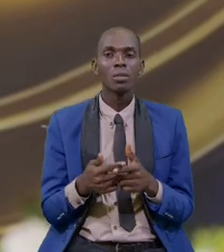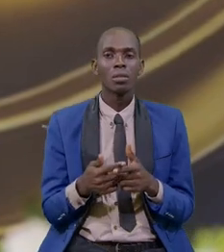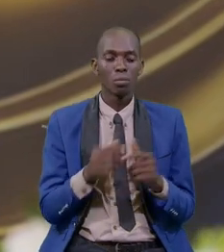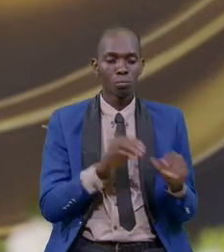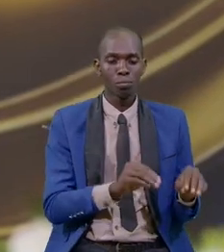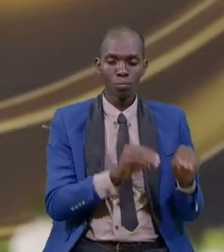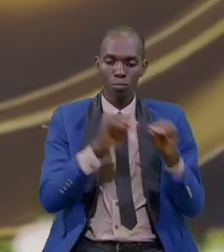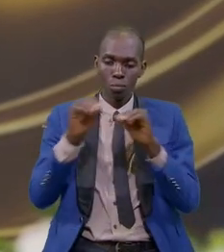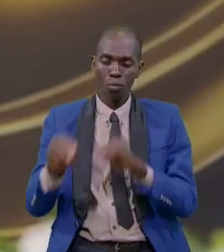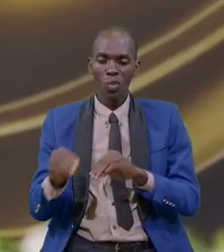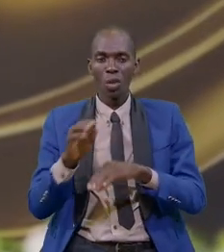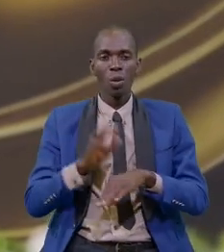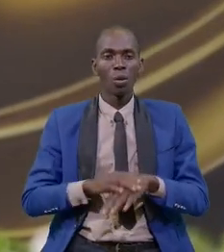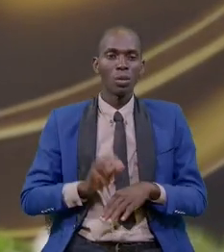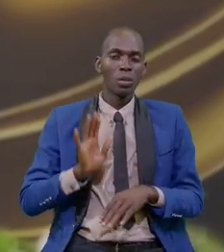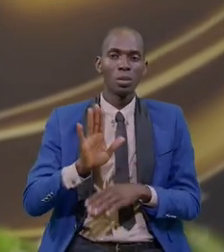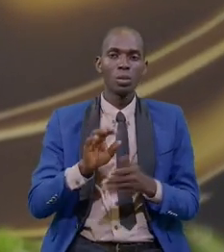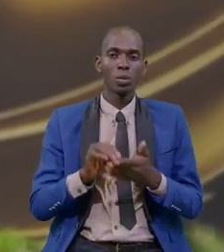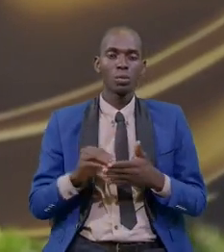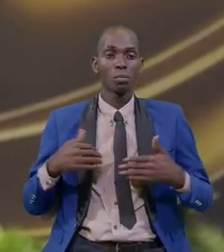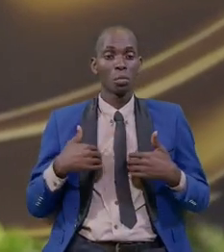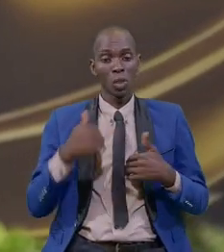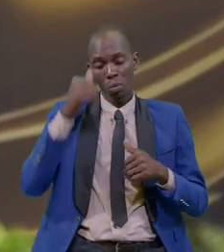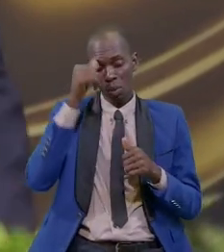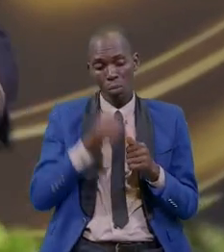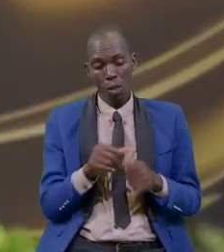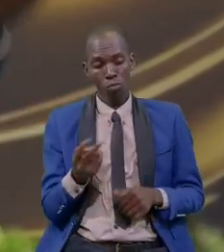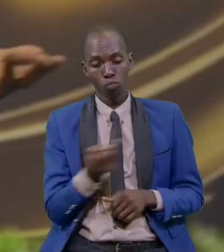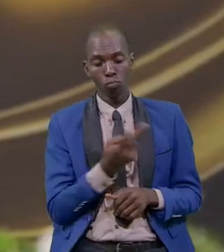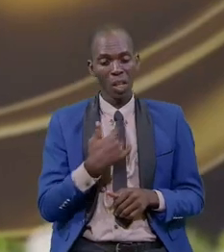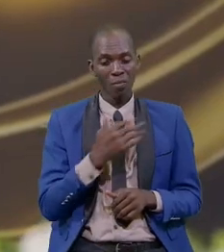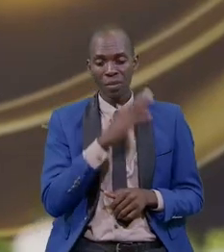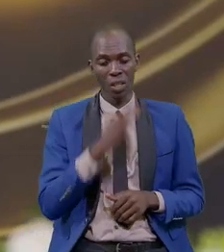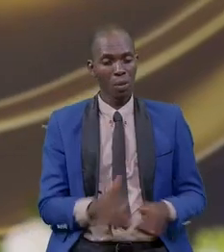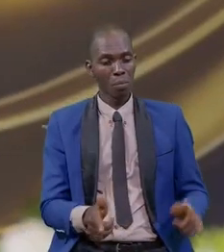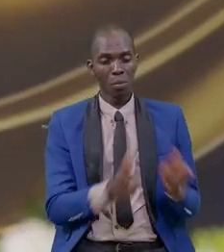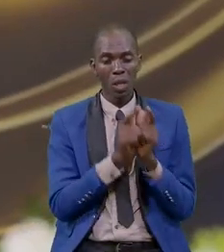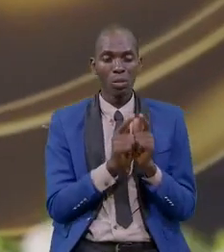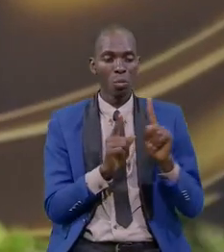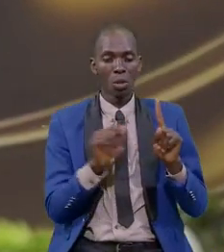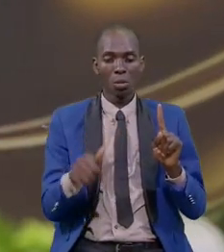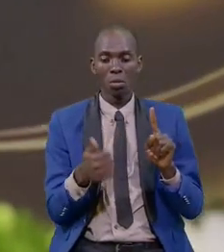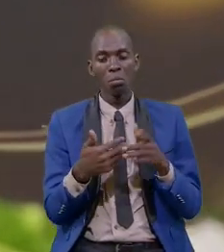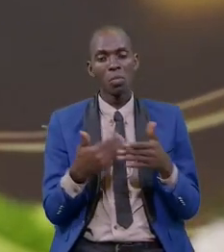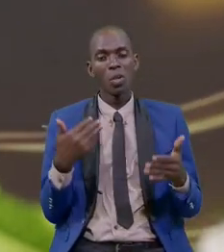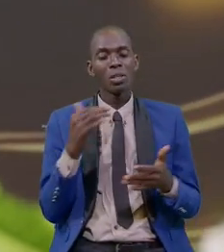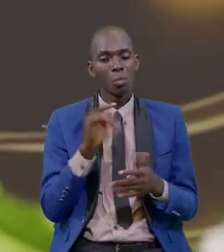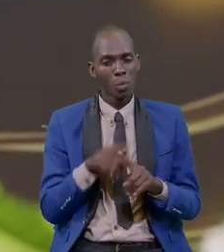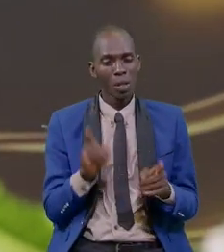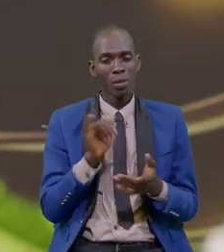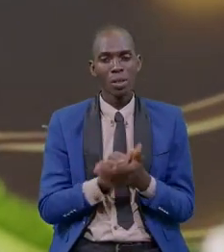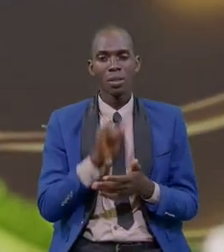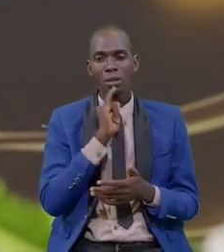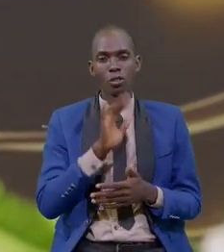puis il le mit sur sa poupe, sa propre monture. Rappelez-vous, ils ne se sont jamais rencontrés. C'est son voisin. Et c'est ce que Dieu est en train de